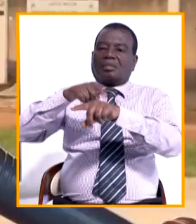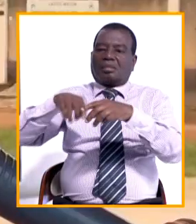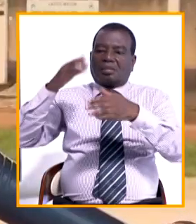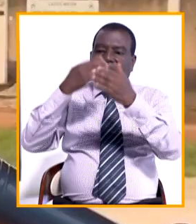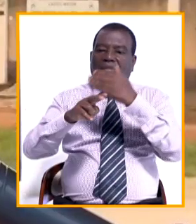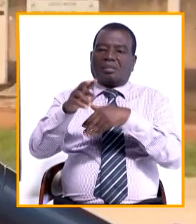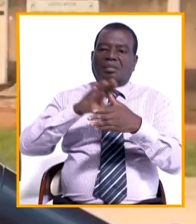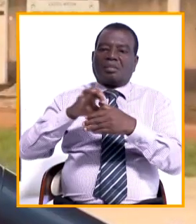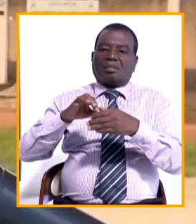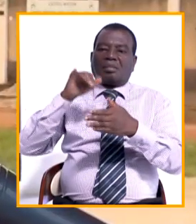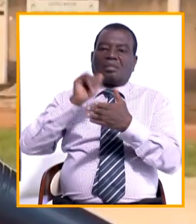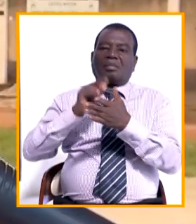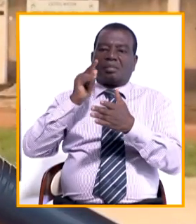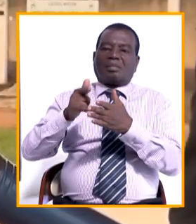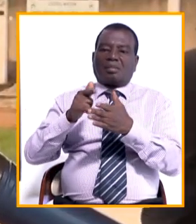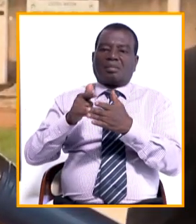scolaire.